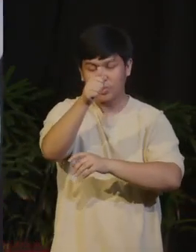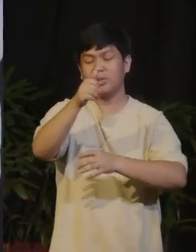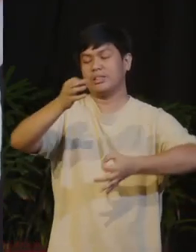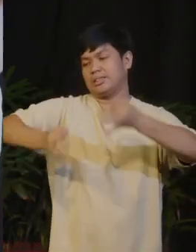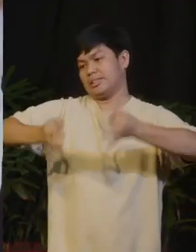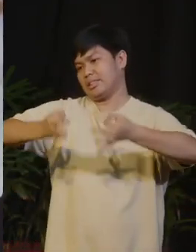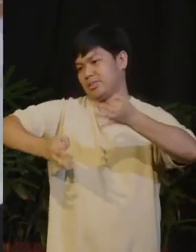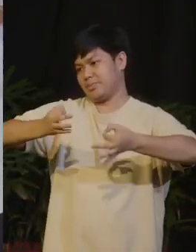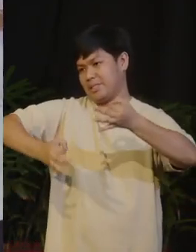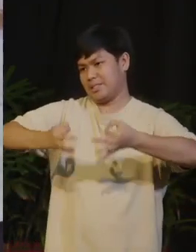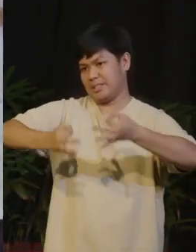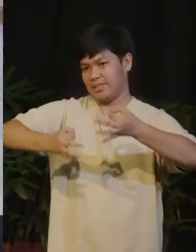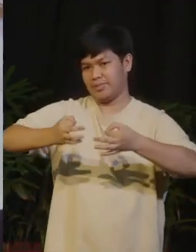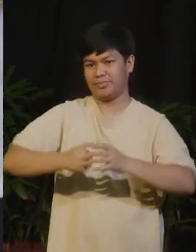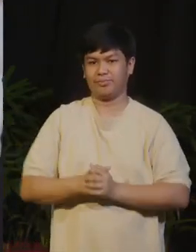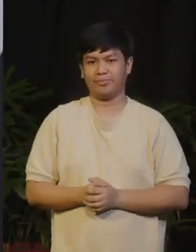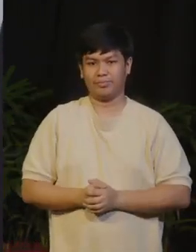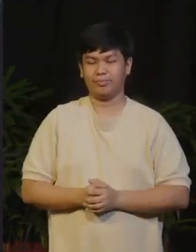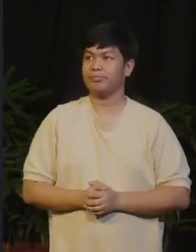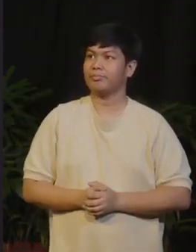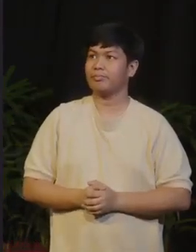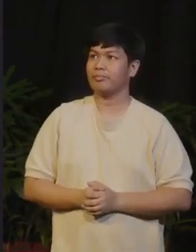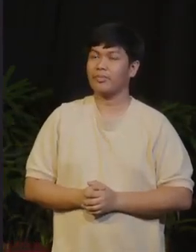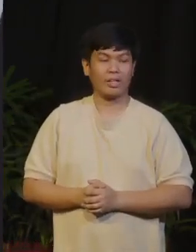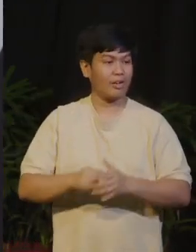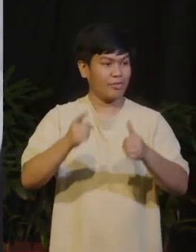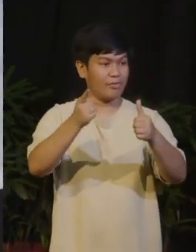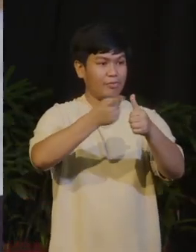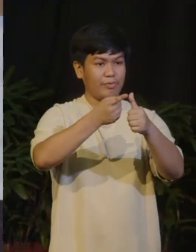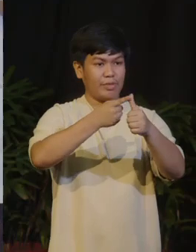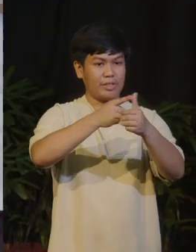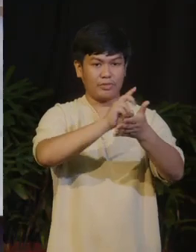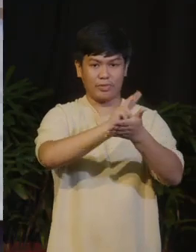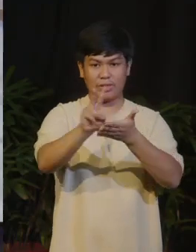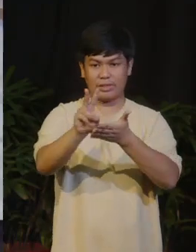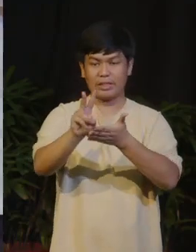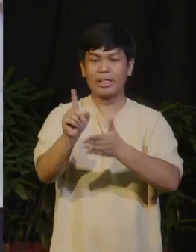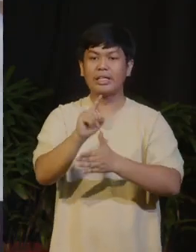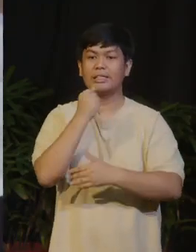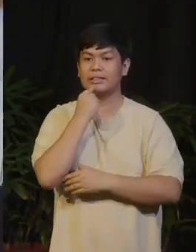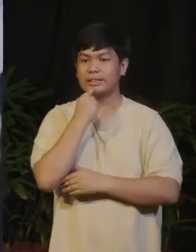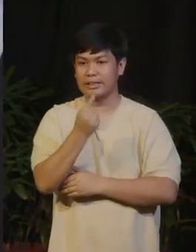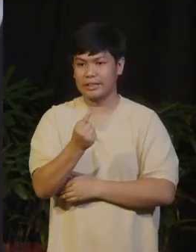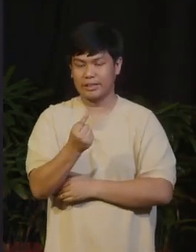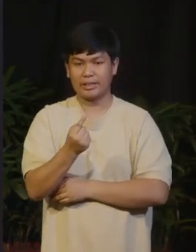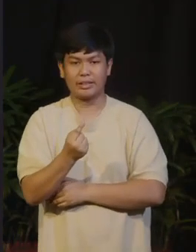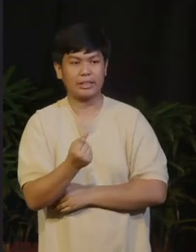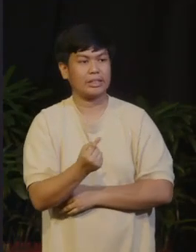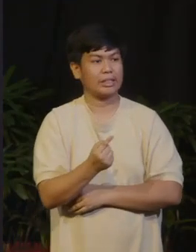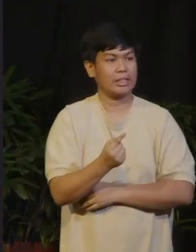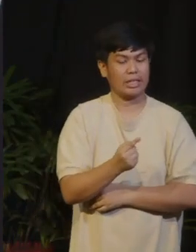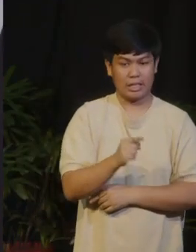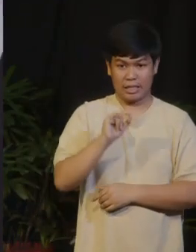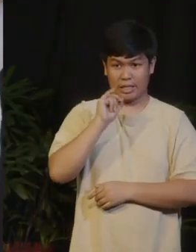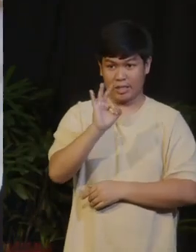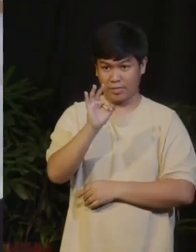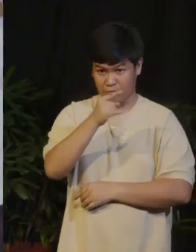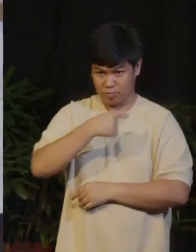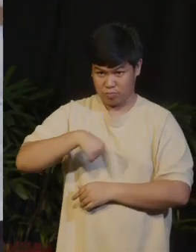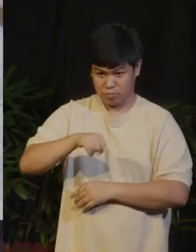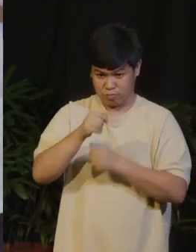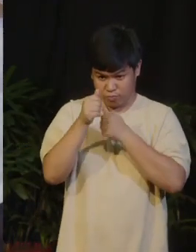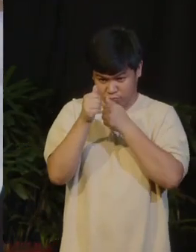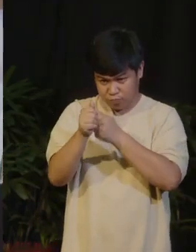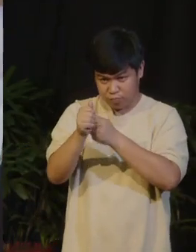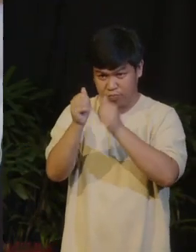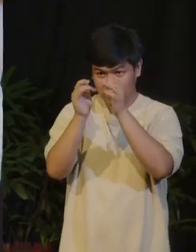Tingnan natin ang ating unang punto, yung first two verses. Ang sabi dito, ang alagad ng Diyos ay may